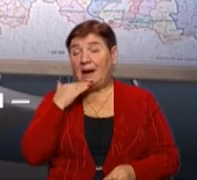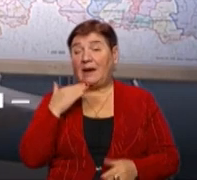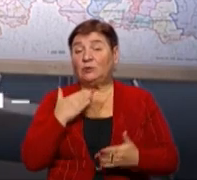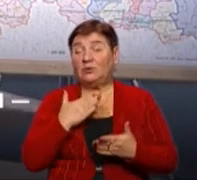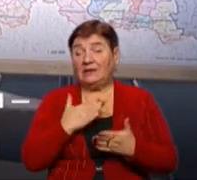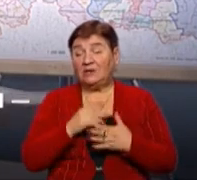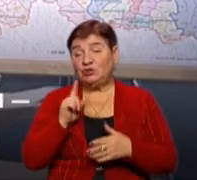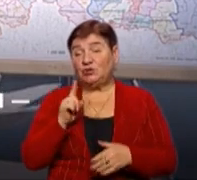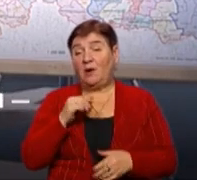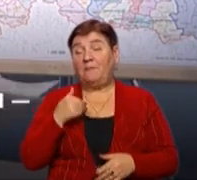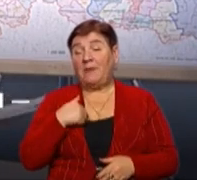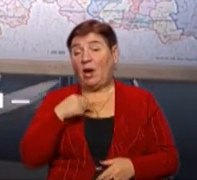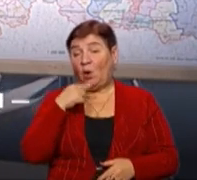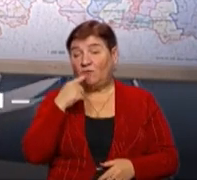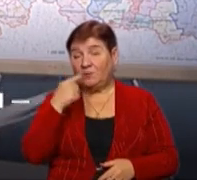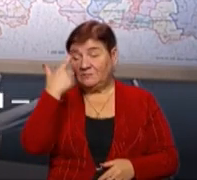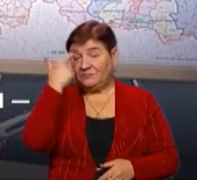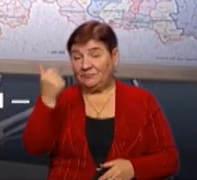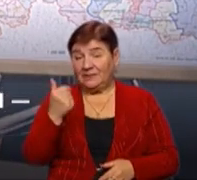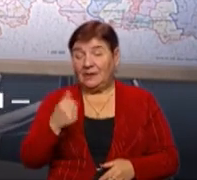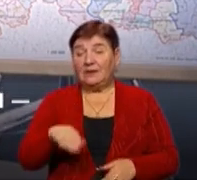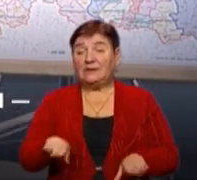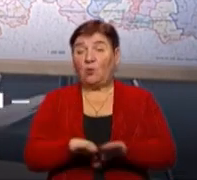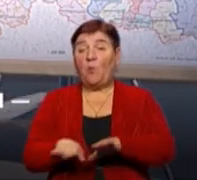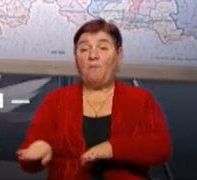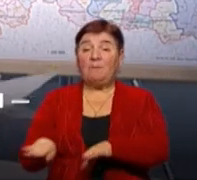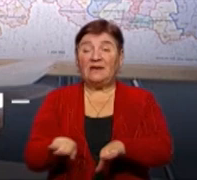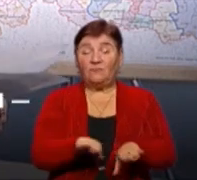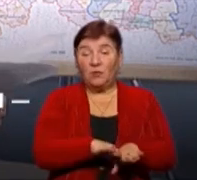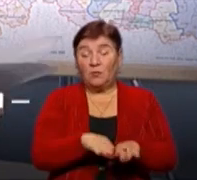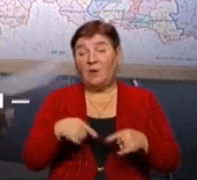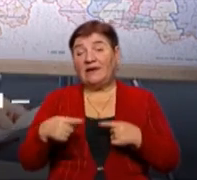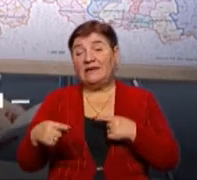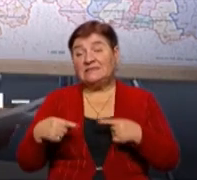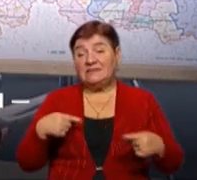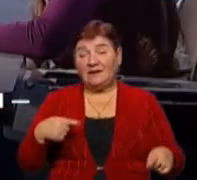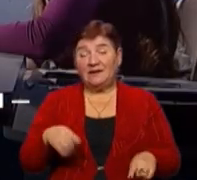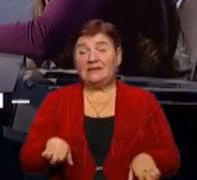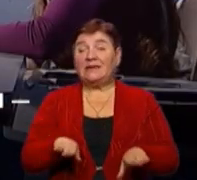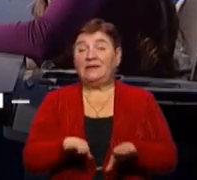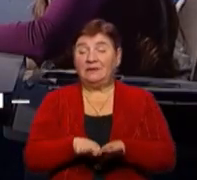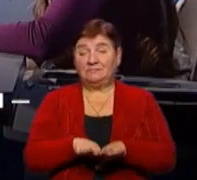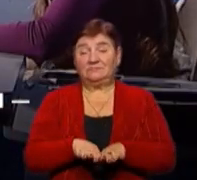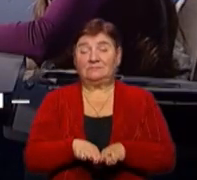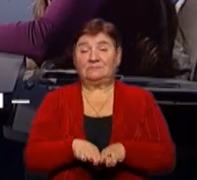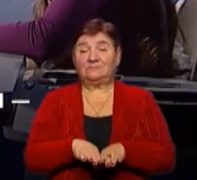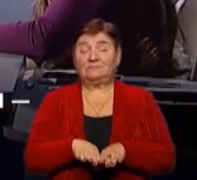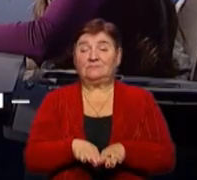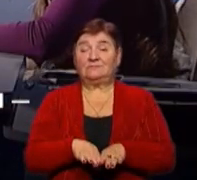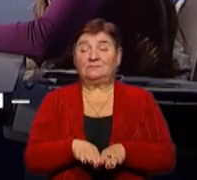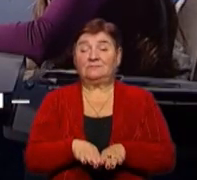є того, що ми говоримо про інформаційно-комунікаційну платформу. Це різні абсолютно